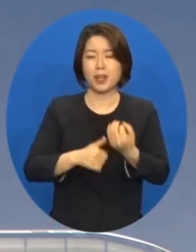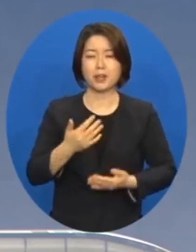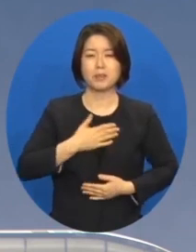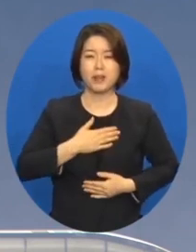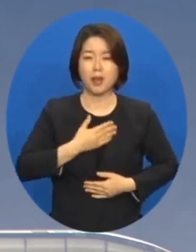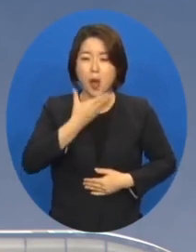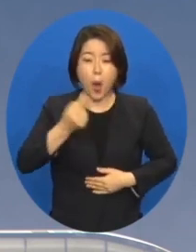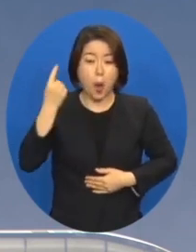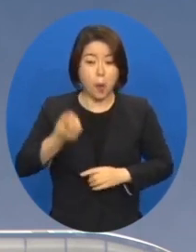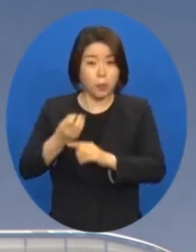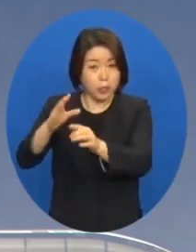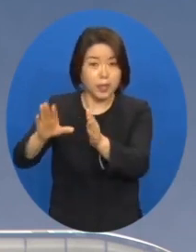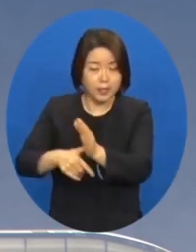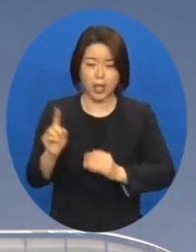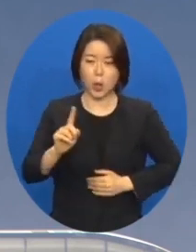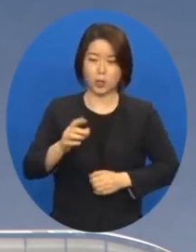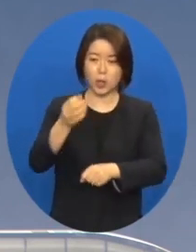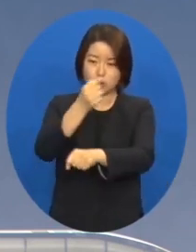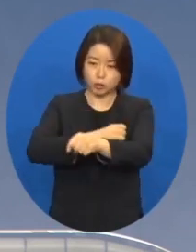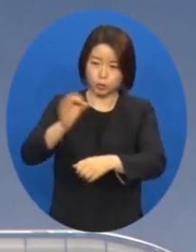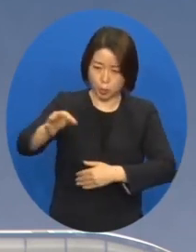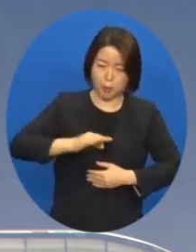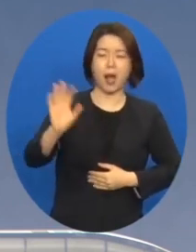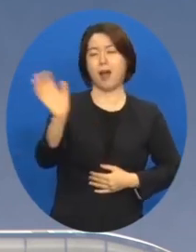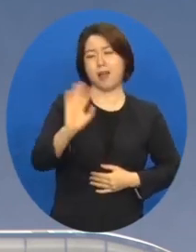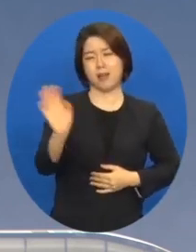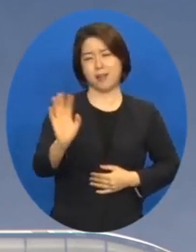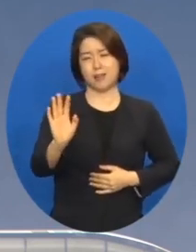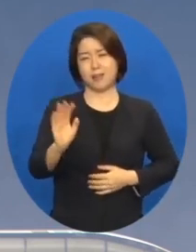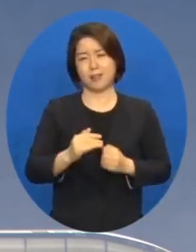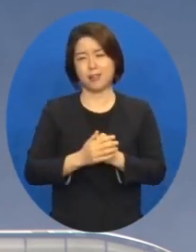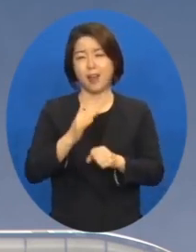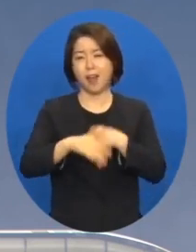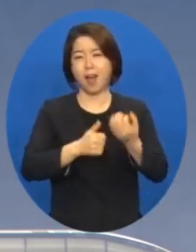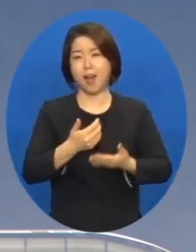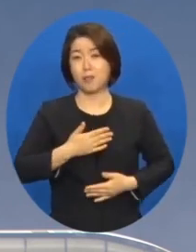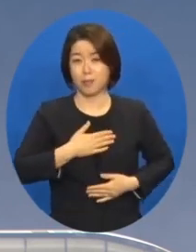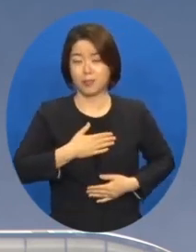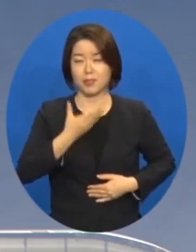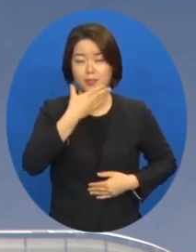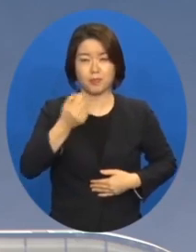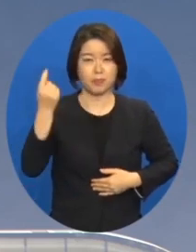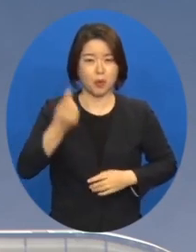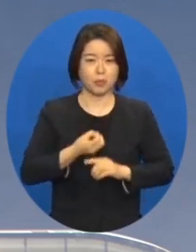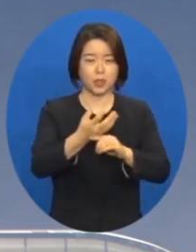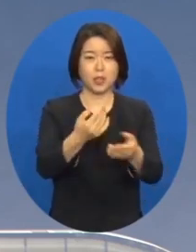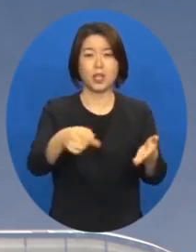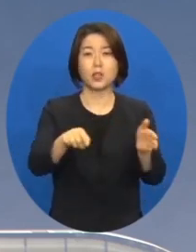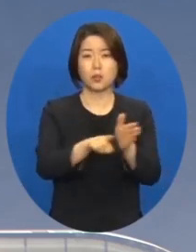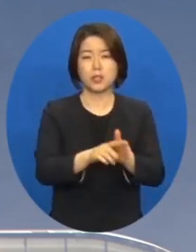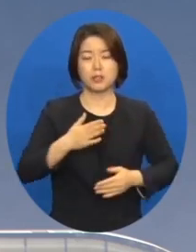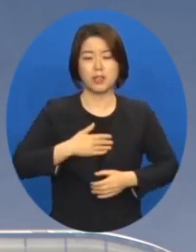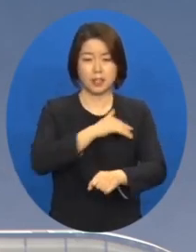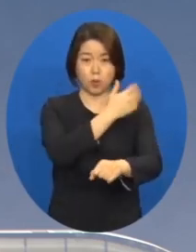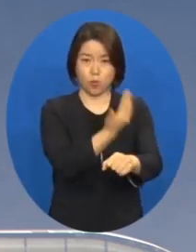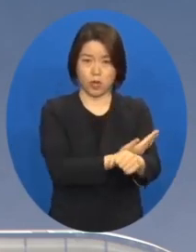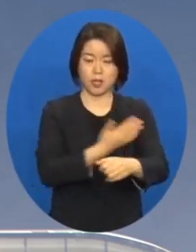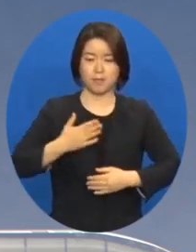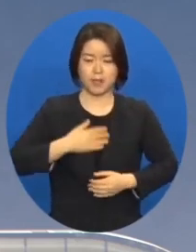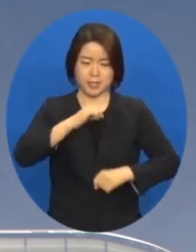복음을 전하면서 어떤 삭스를 받지 않았습니다. 하나님 저는 복음을 전하기 위해서 내 권리를